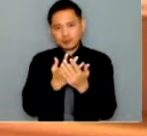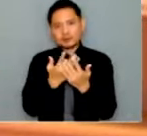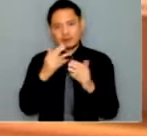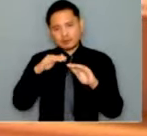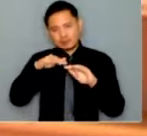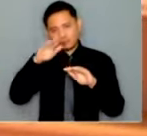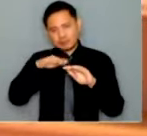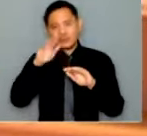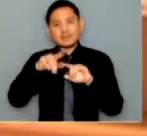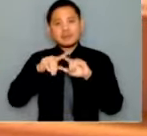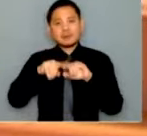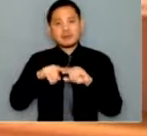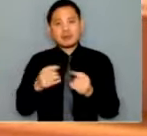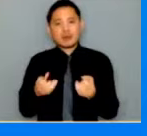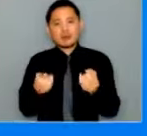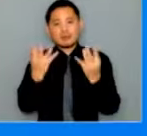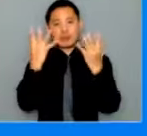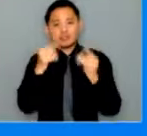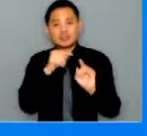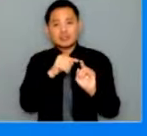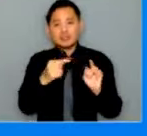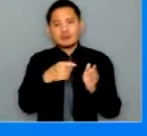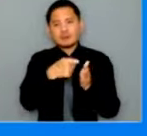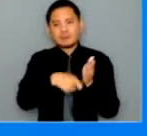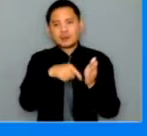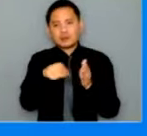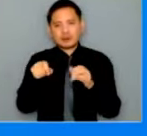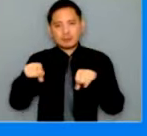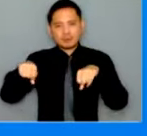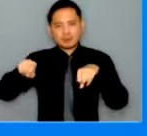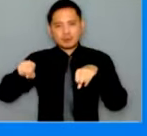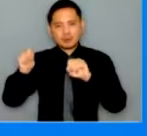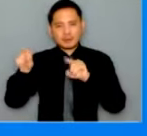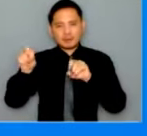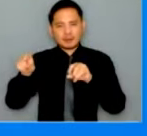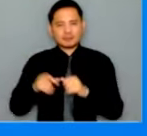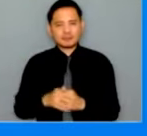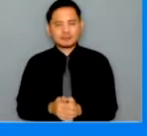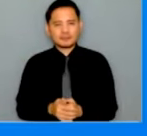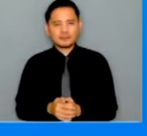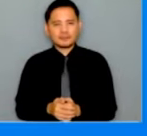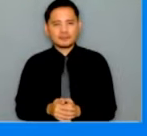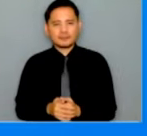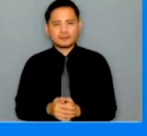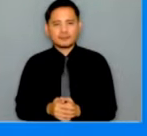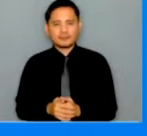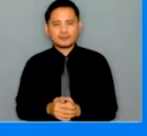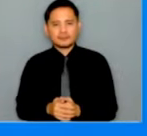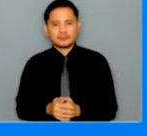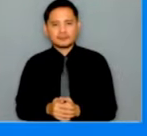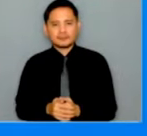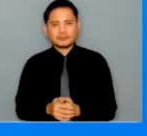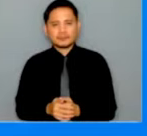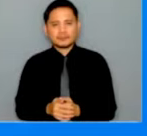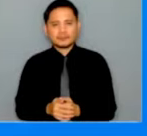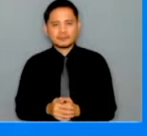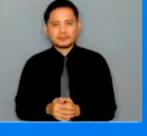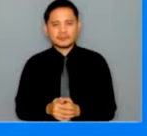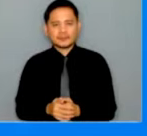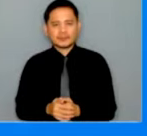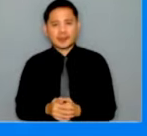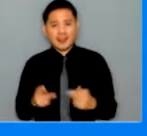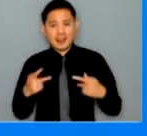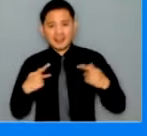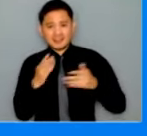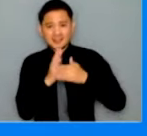halaga ng motor na ibinenta. Attorney, maraming notary na nag-aalok sa side ko ilalim ng tulay. Saan po ba pwede ma-verify na legit notary public ang